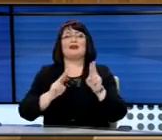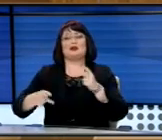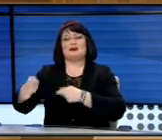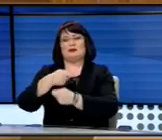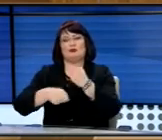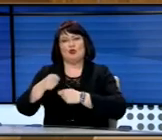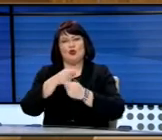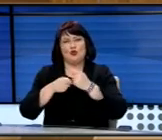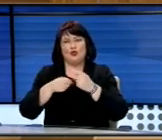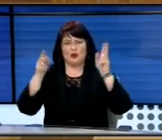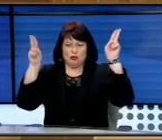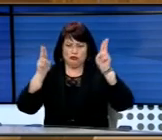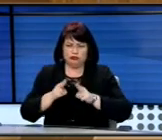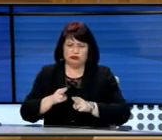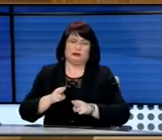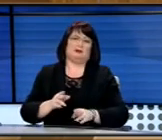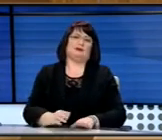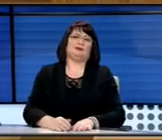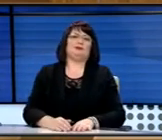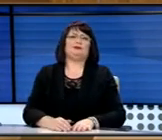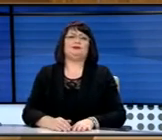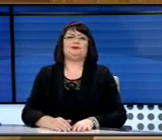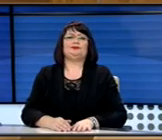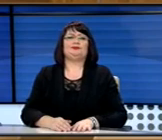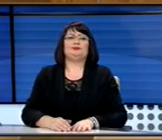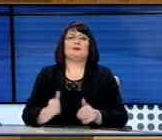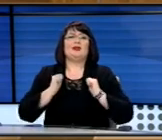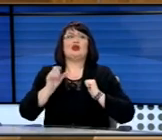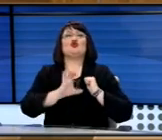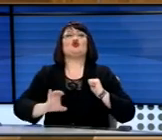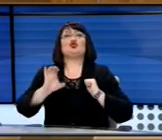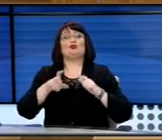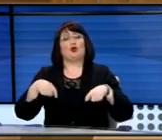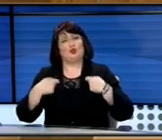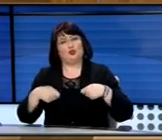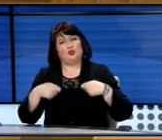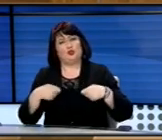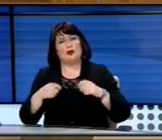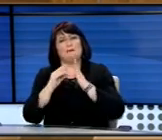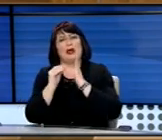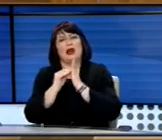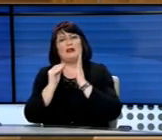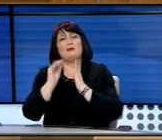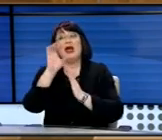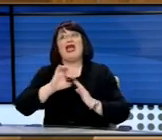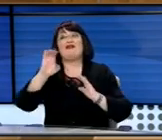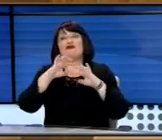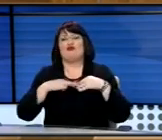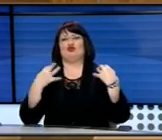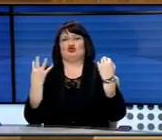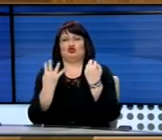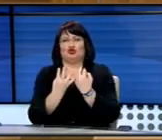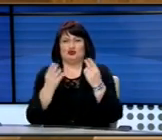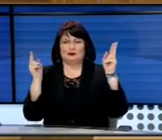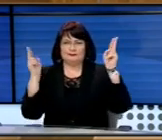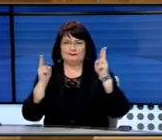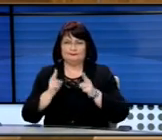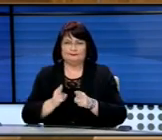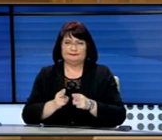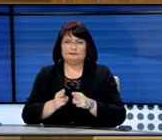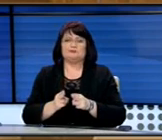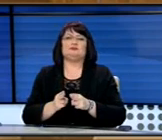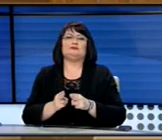εμπόριο μειώνεται δραστικά. Στον τουρισμό πολυτελείας, σε ολόκληρη την Ευρωζώνη η πίεση για επιστροφή σε